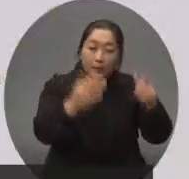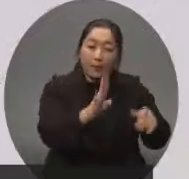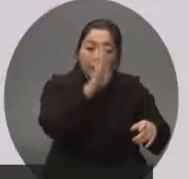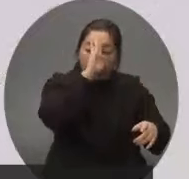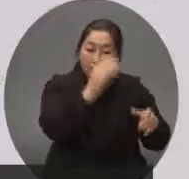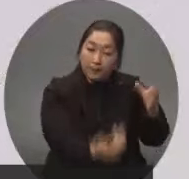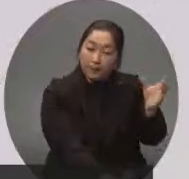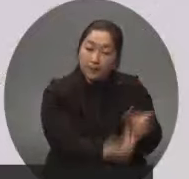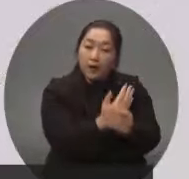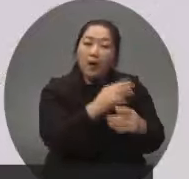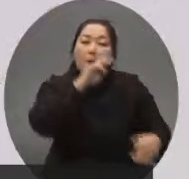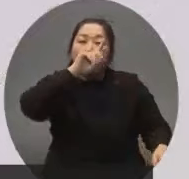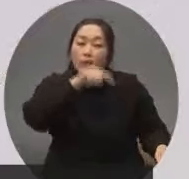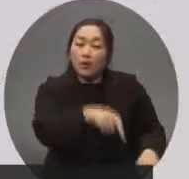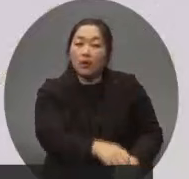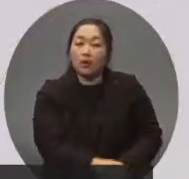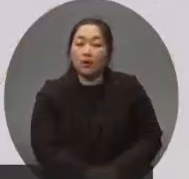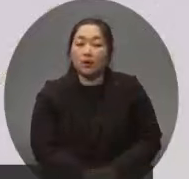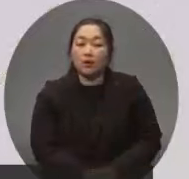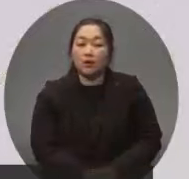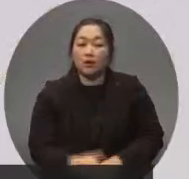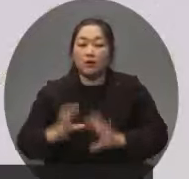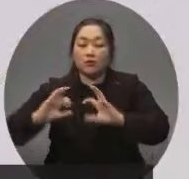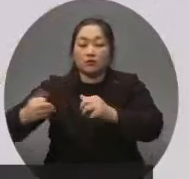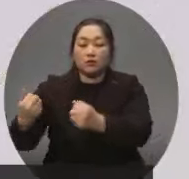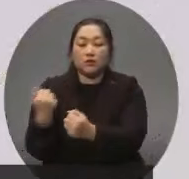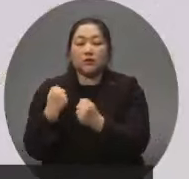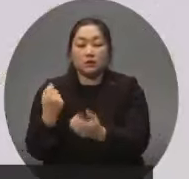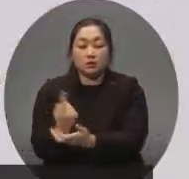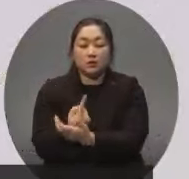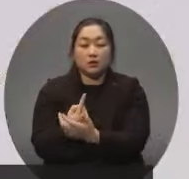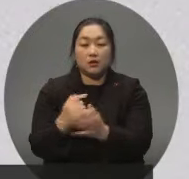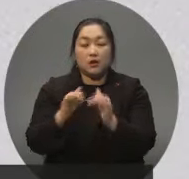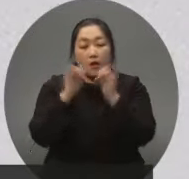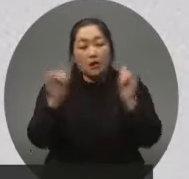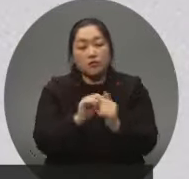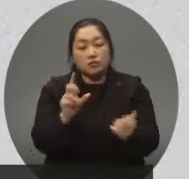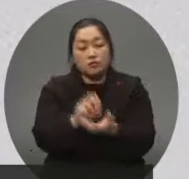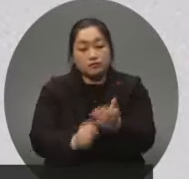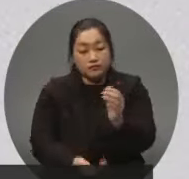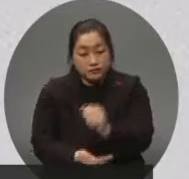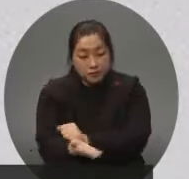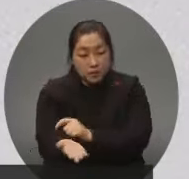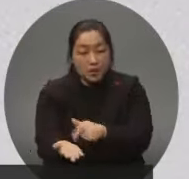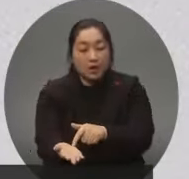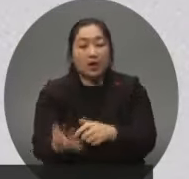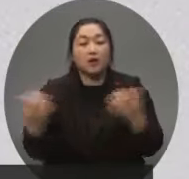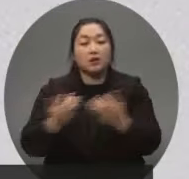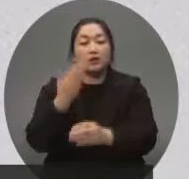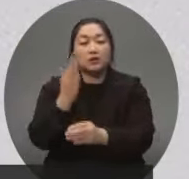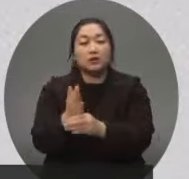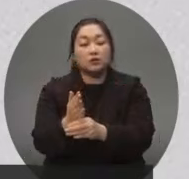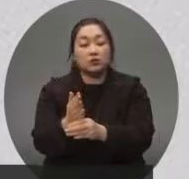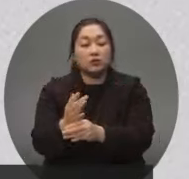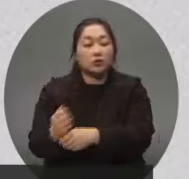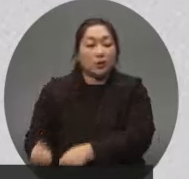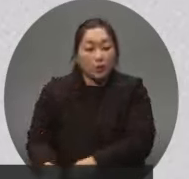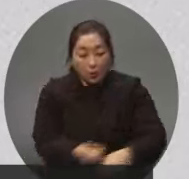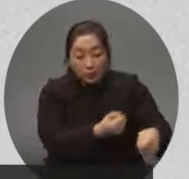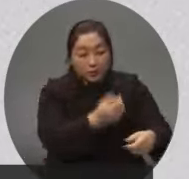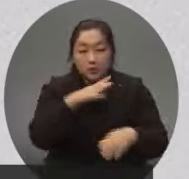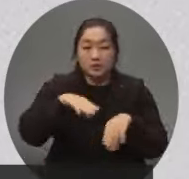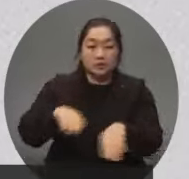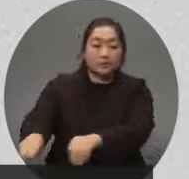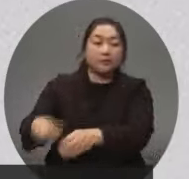상이었습니다 소속정당인 국민의 힘은 사회적으로 큰 파장이 발생했거나 근무시간 중일 때 골프를